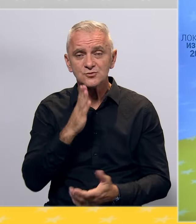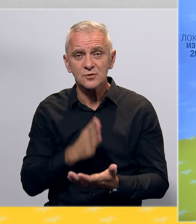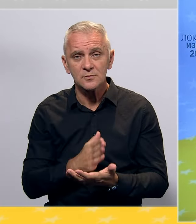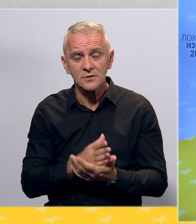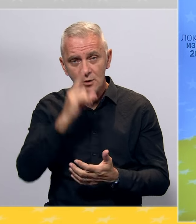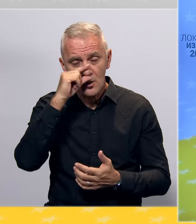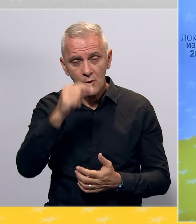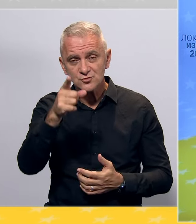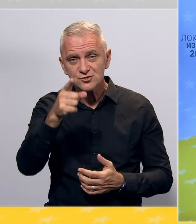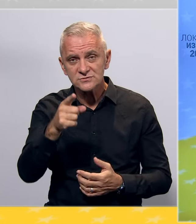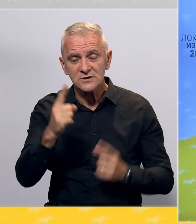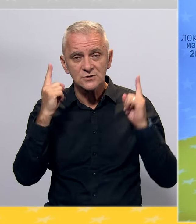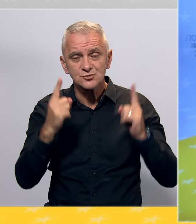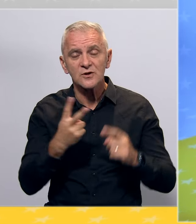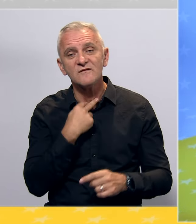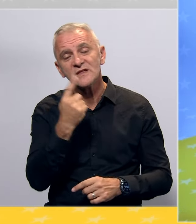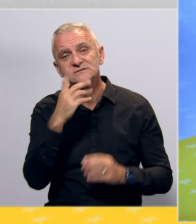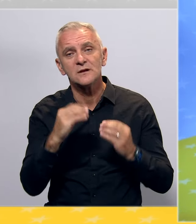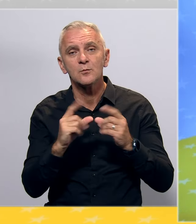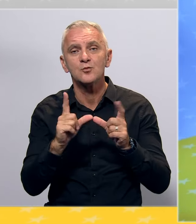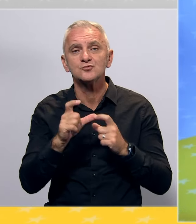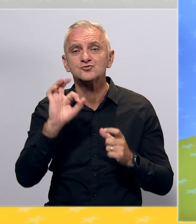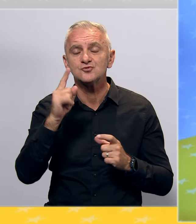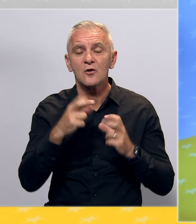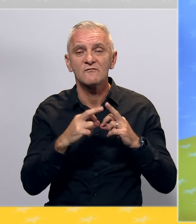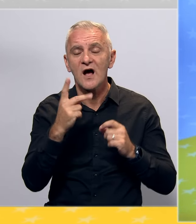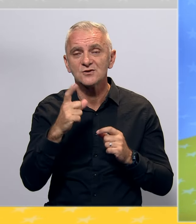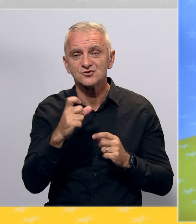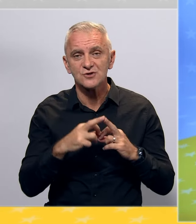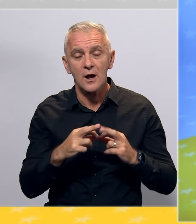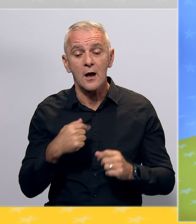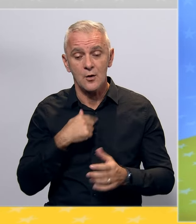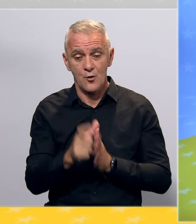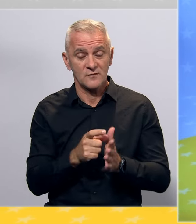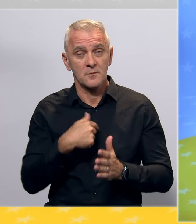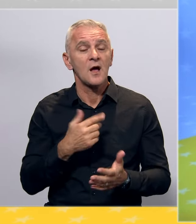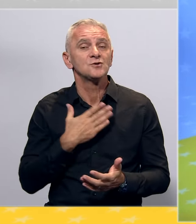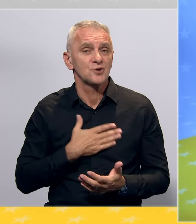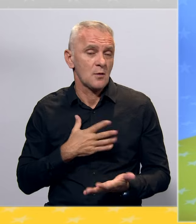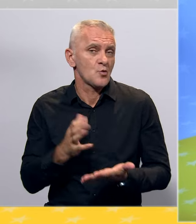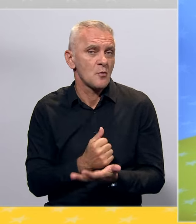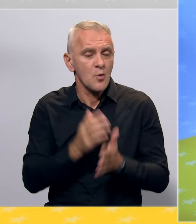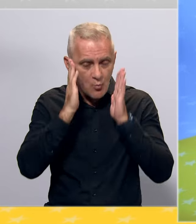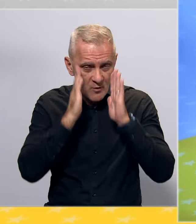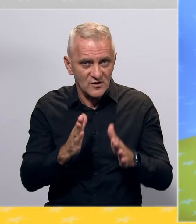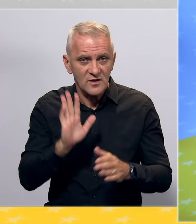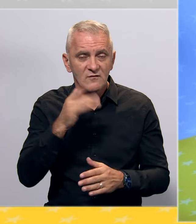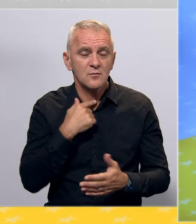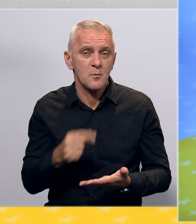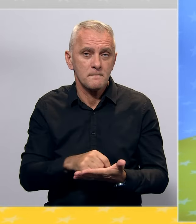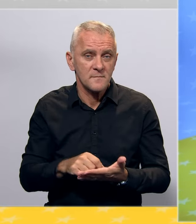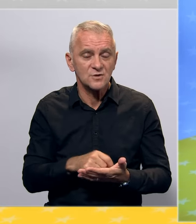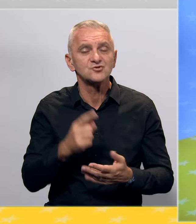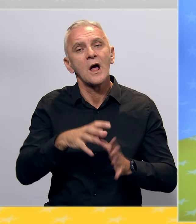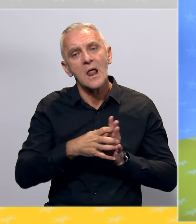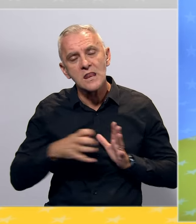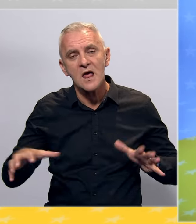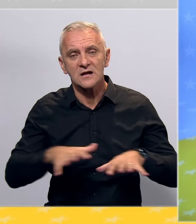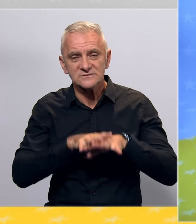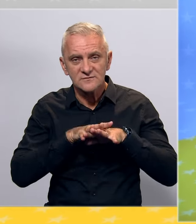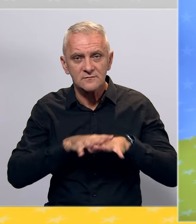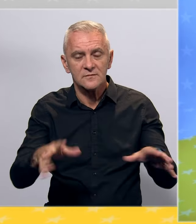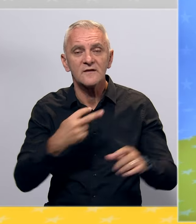općinskog suda za Vitez i Busovač. U vremenu pred nama želimo zadobiti povjerenje naših birača i nastaviti s razvojem Viteza. Želimo